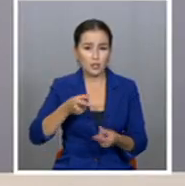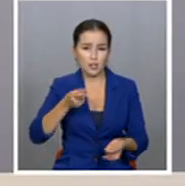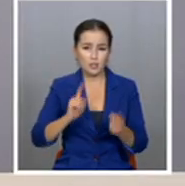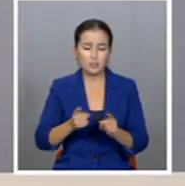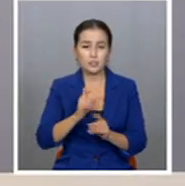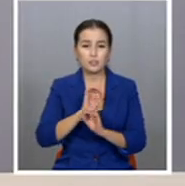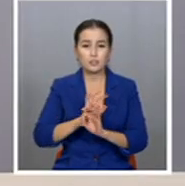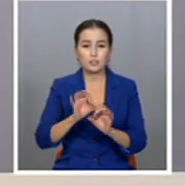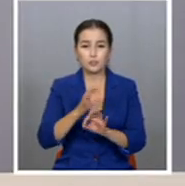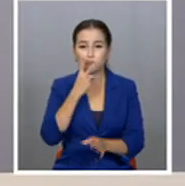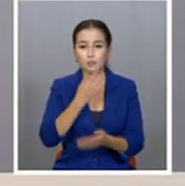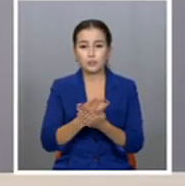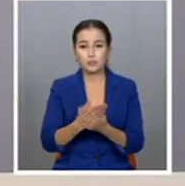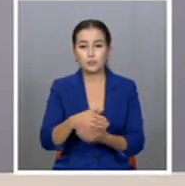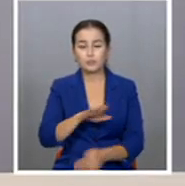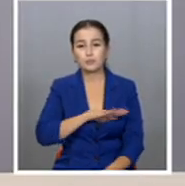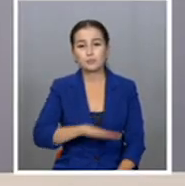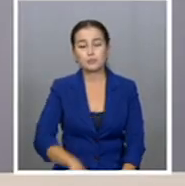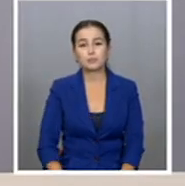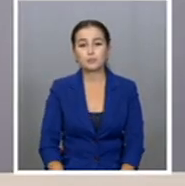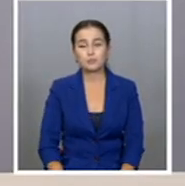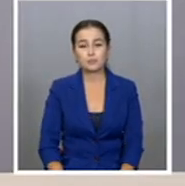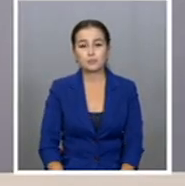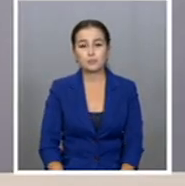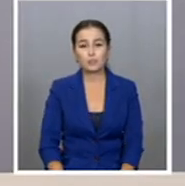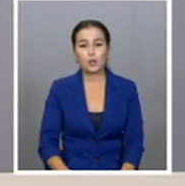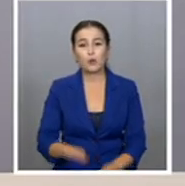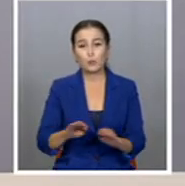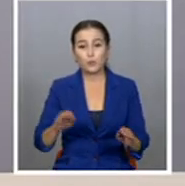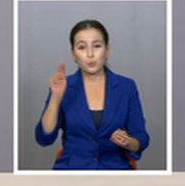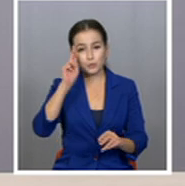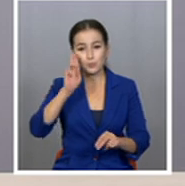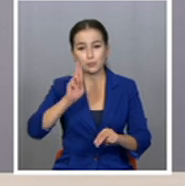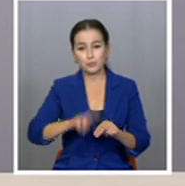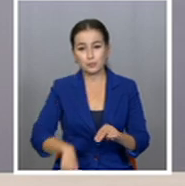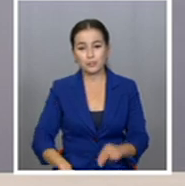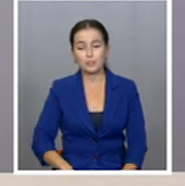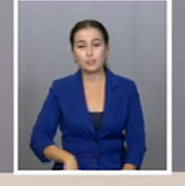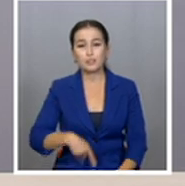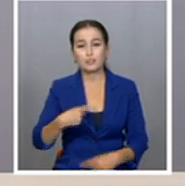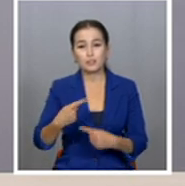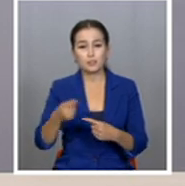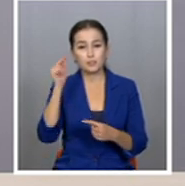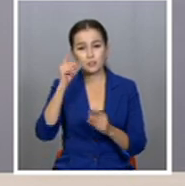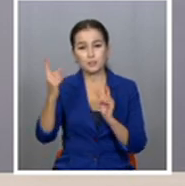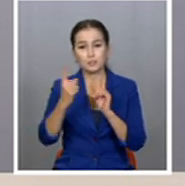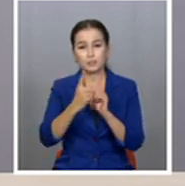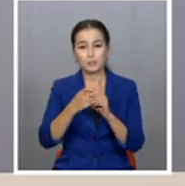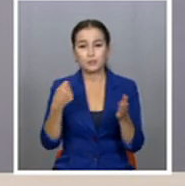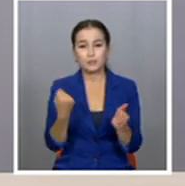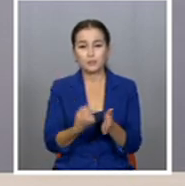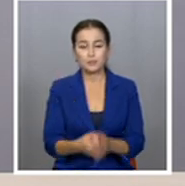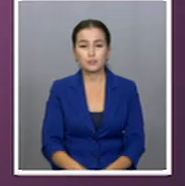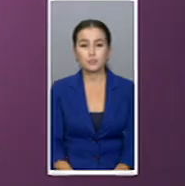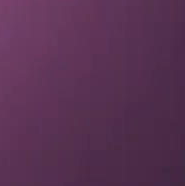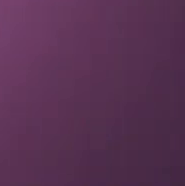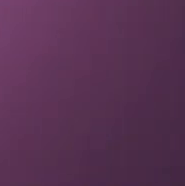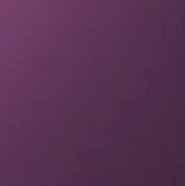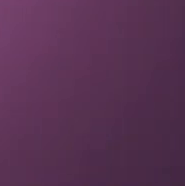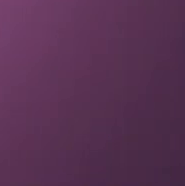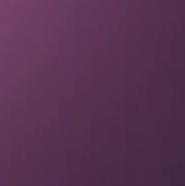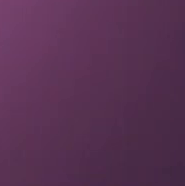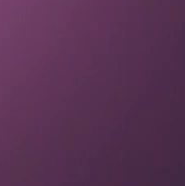айқындадық. Оқушылар, осымен сабағымыз аяқталды. Келесі білім алаңында жүздескенше.